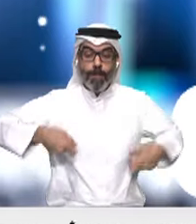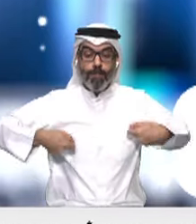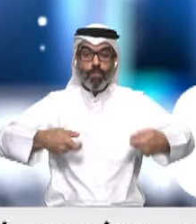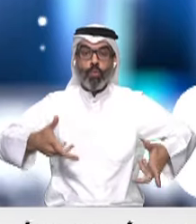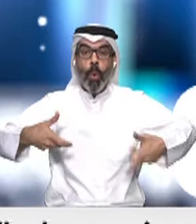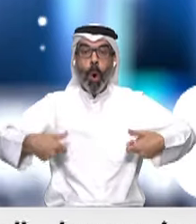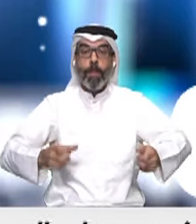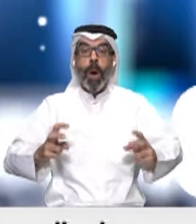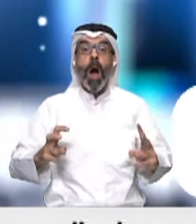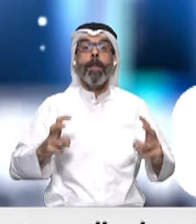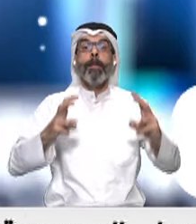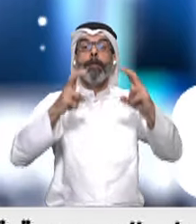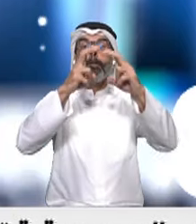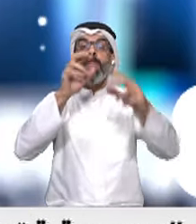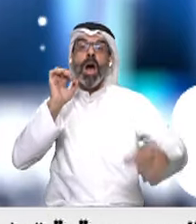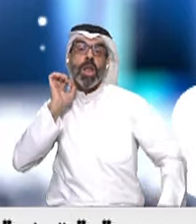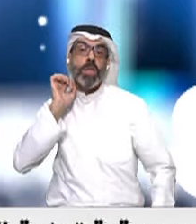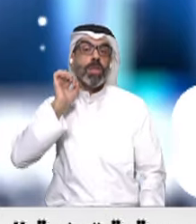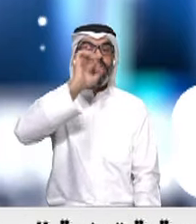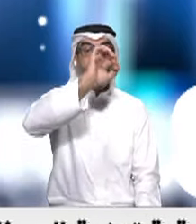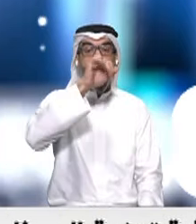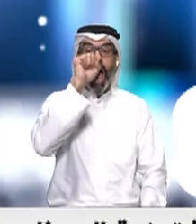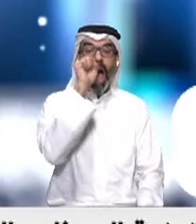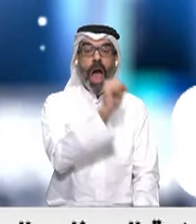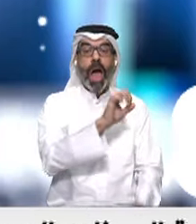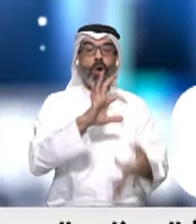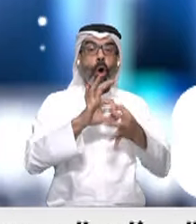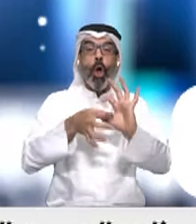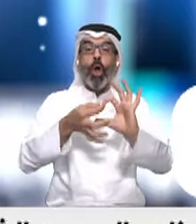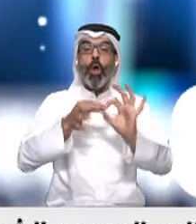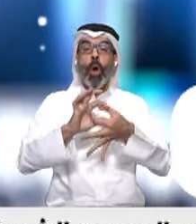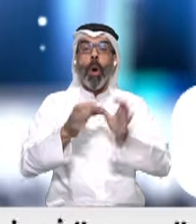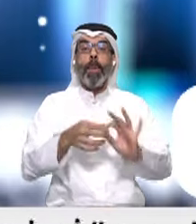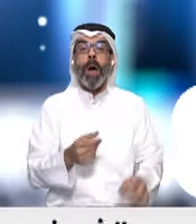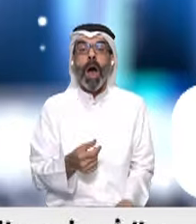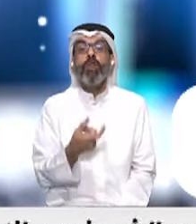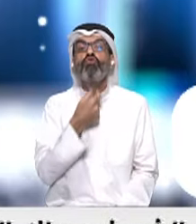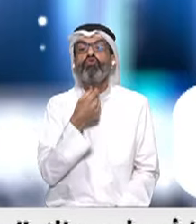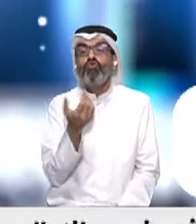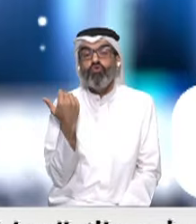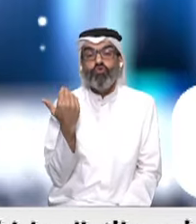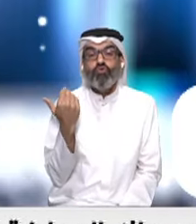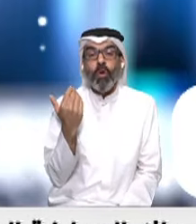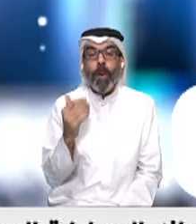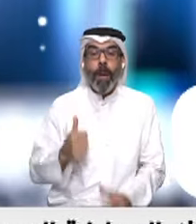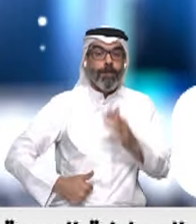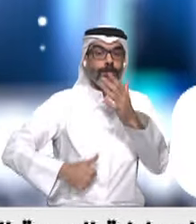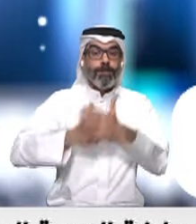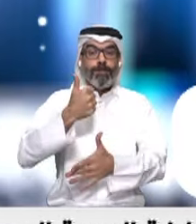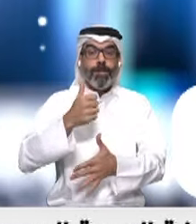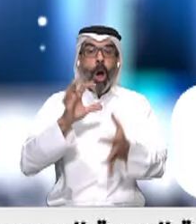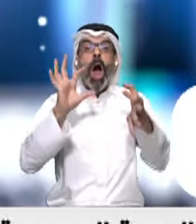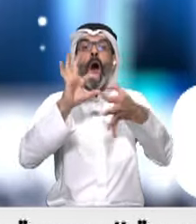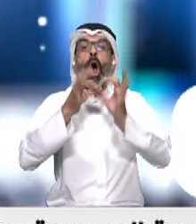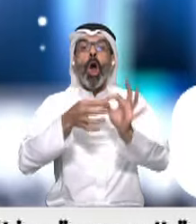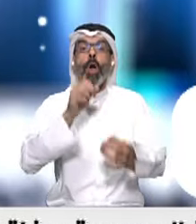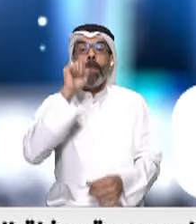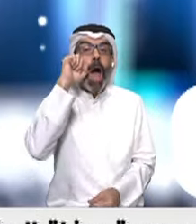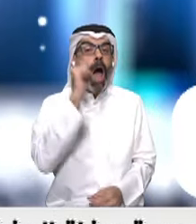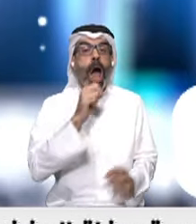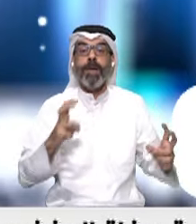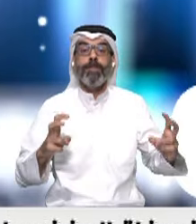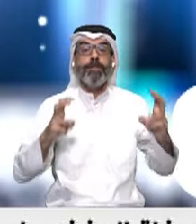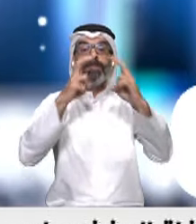في نهائيات دفع الجله فئه اف 63 يوم الجمعه الماضي ضمن دوره الالعاب البارالمبيه المقامه